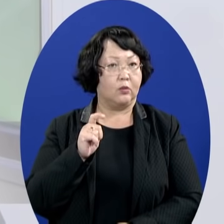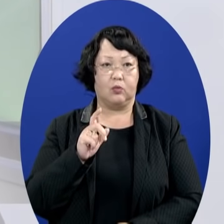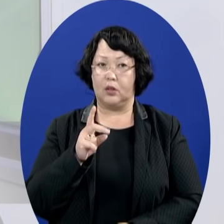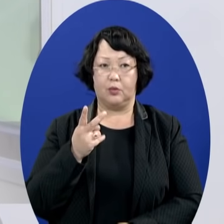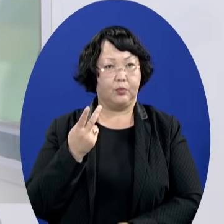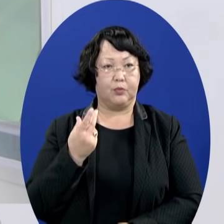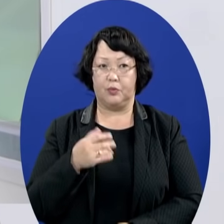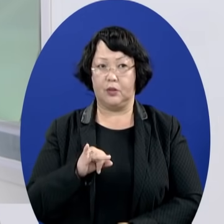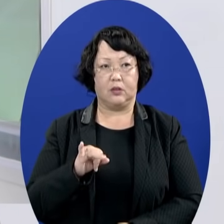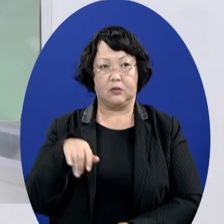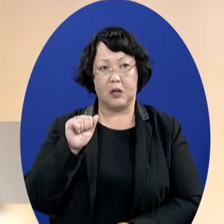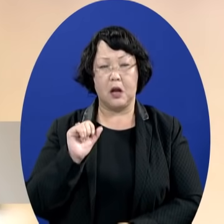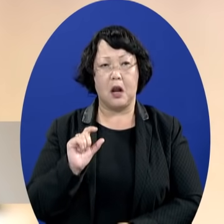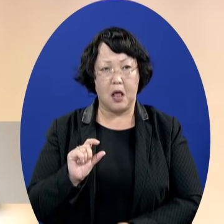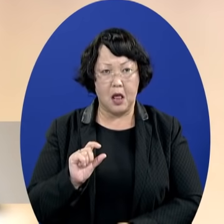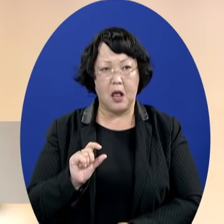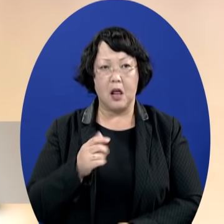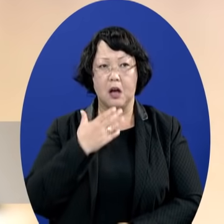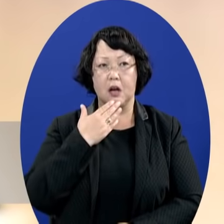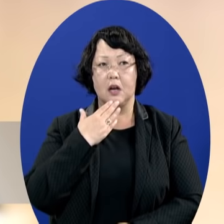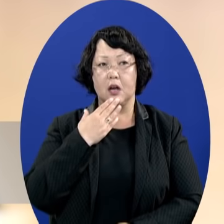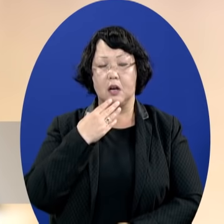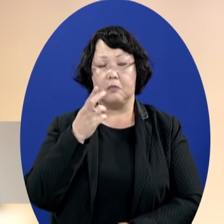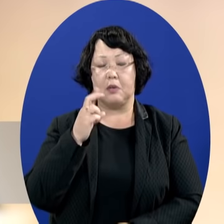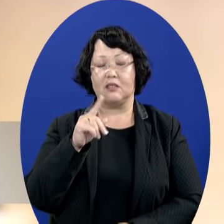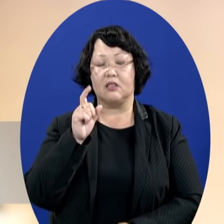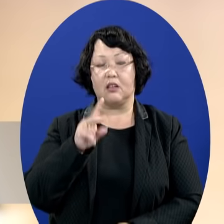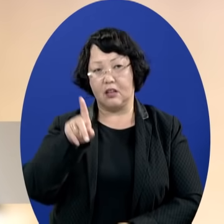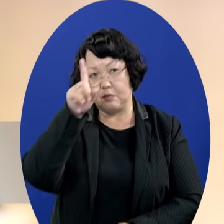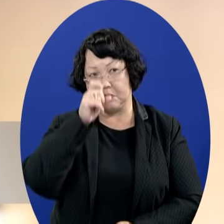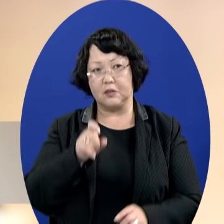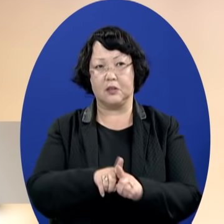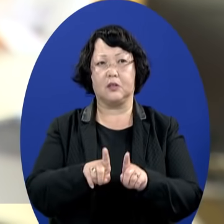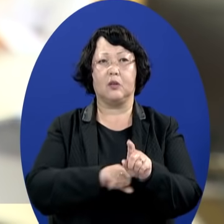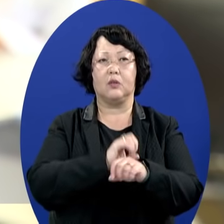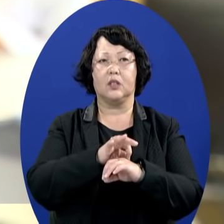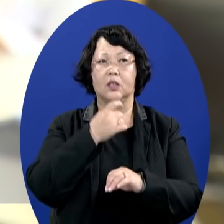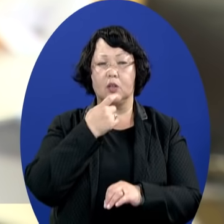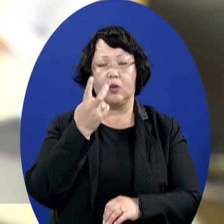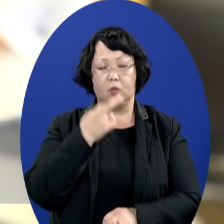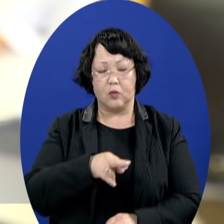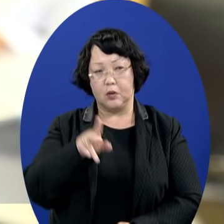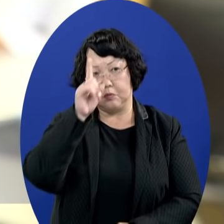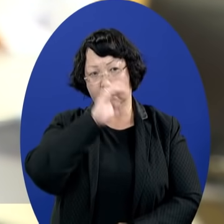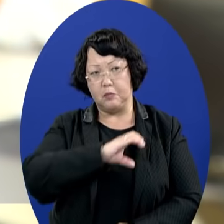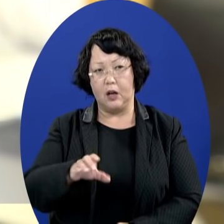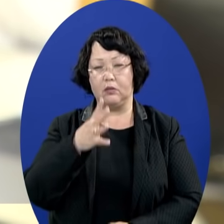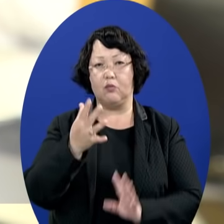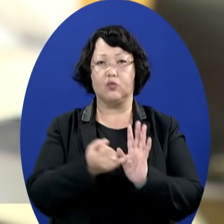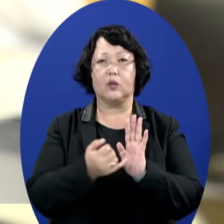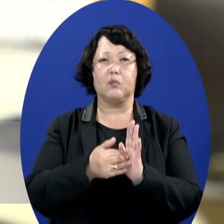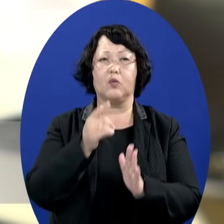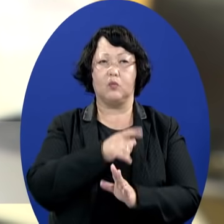юм бага хэмжээний цалинтай. Бат Цэнгэл эмчийн адил цартхлын хүнд нөхцөлд эрүүл мэндийн салбарын 56,000 хүн ажиллаж